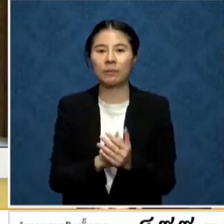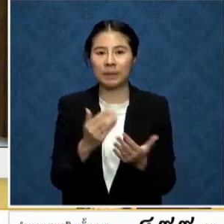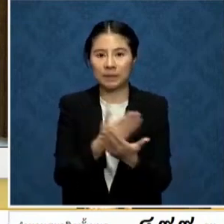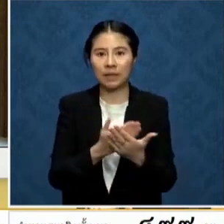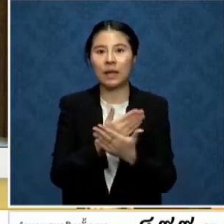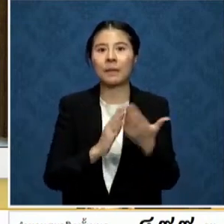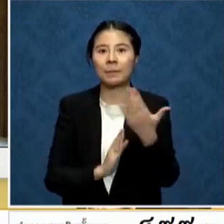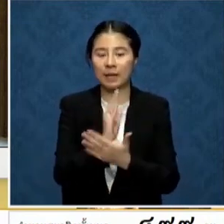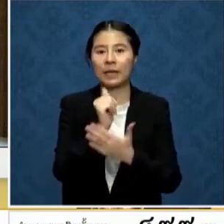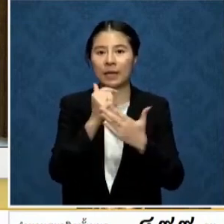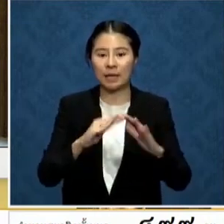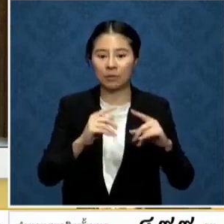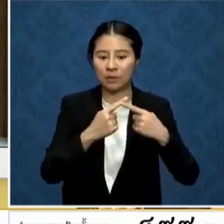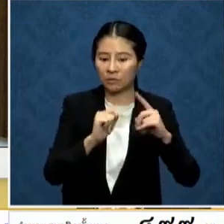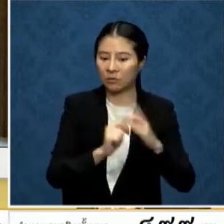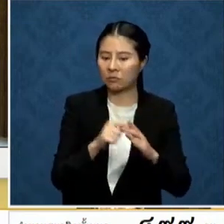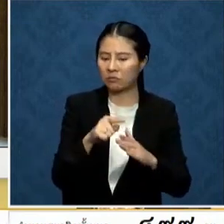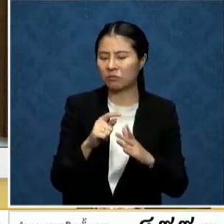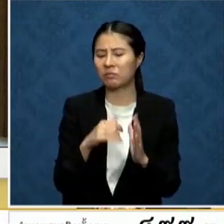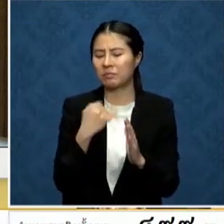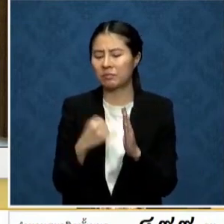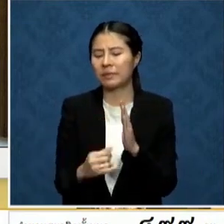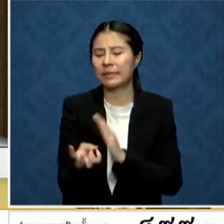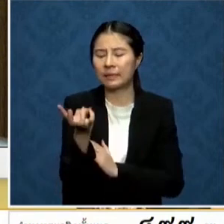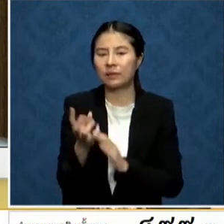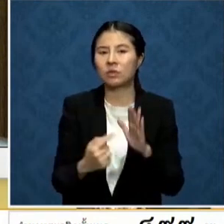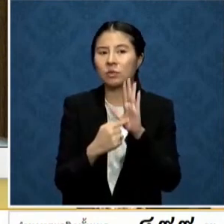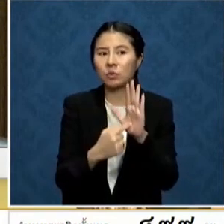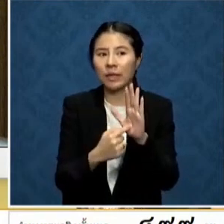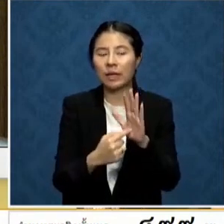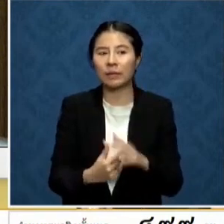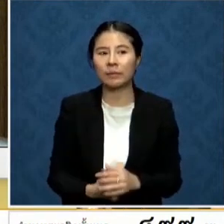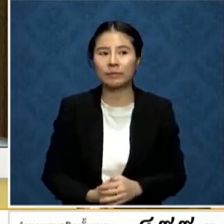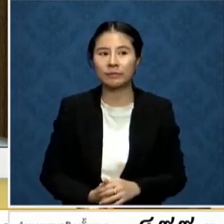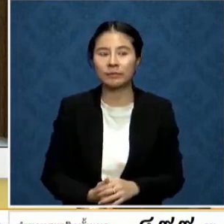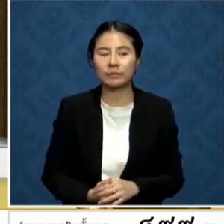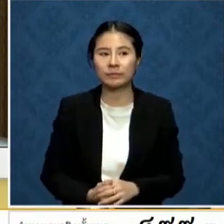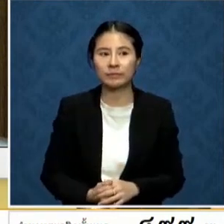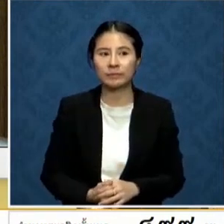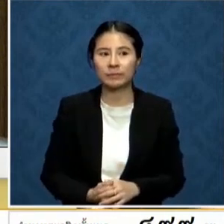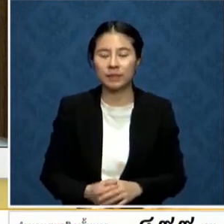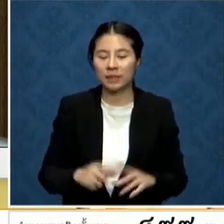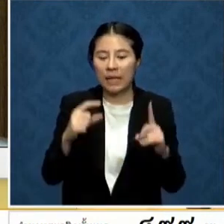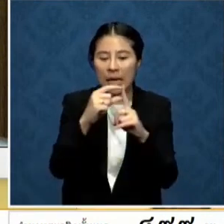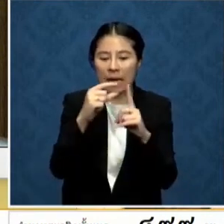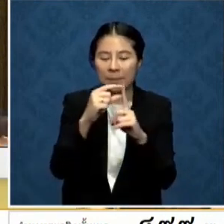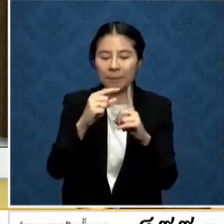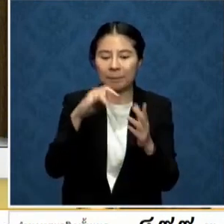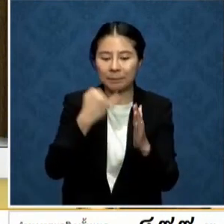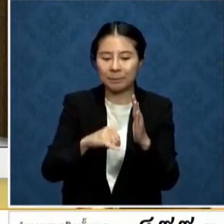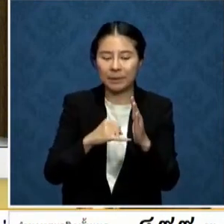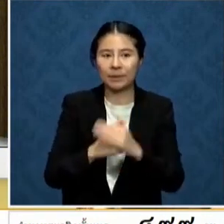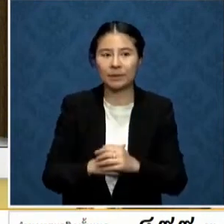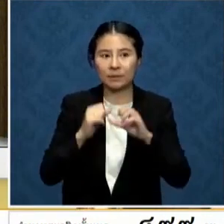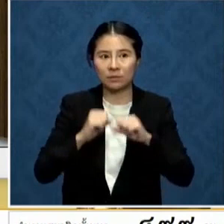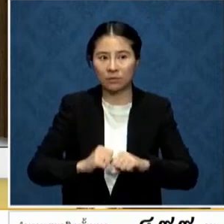ครับและเกิดมีข้อผิดพลาดเกิดขึ้นนะครับเช่นสมมุติว่าอาจจะมีเอ่อการสะกดผิดขึ้นมานะครับสภานั้นสามารถ